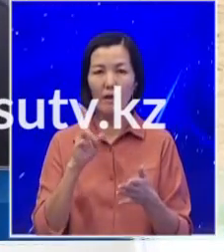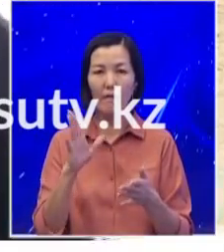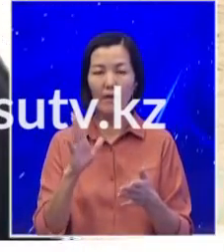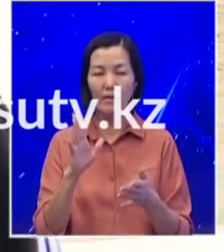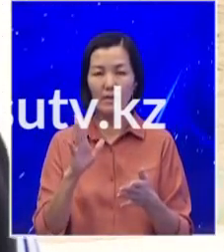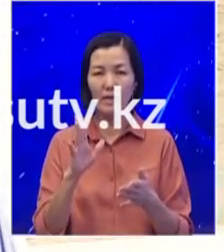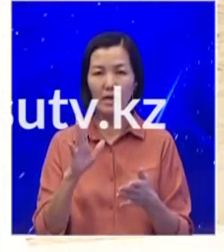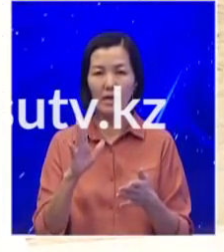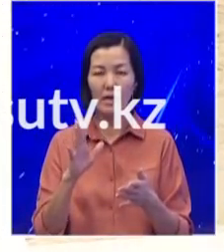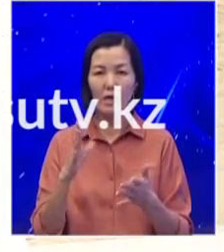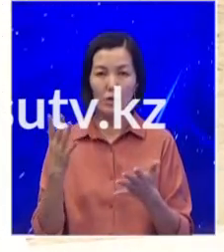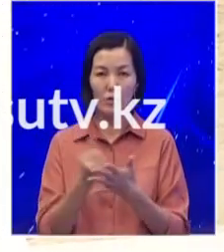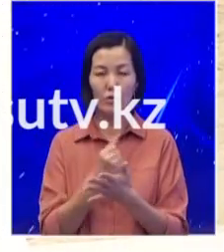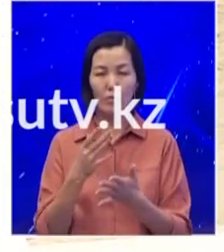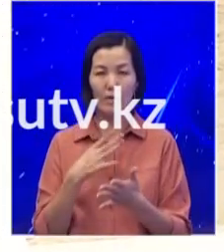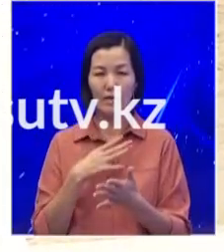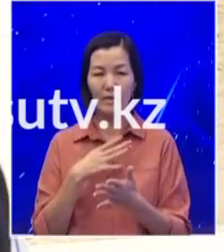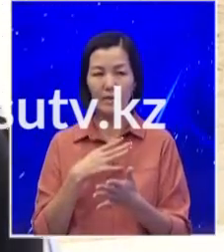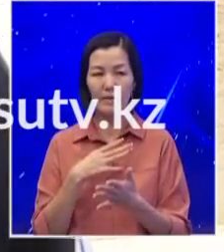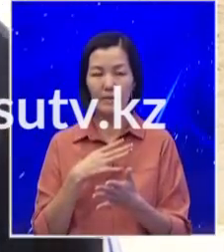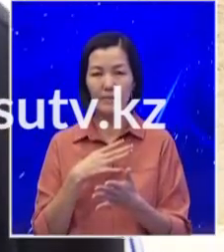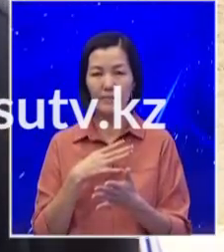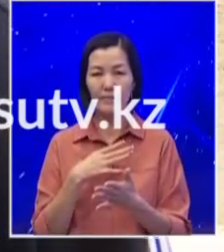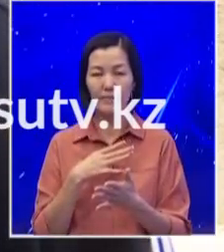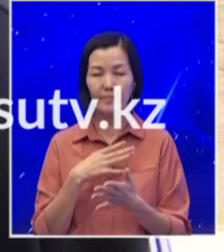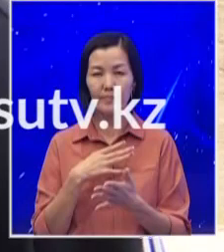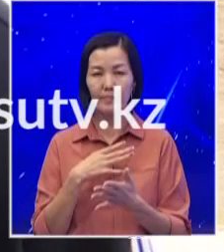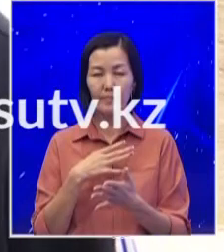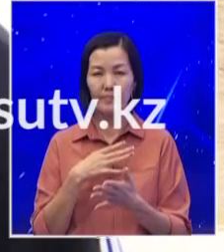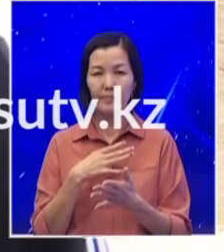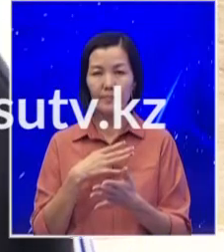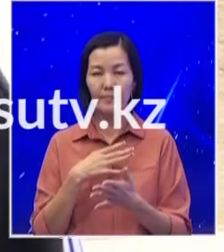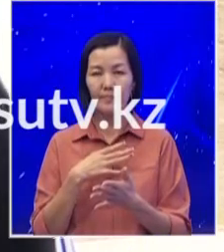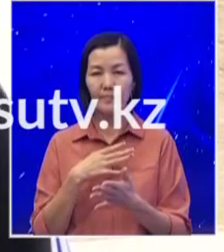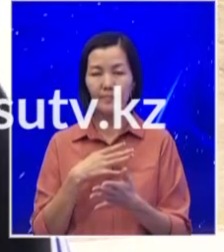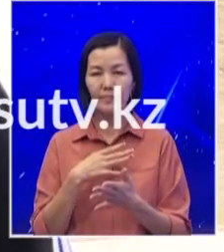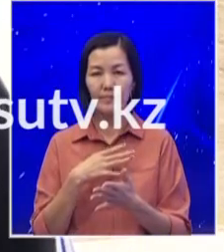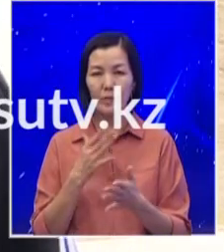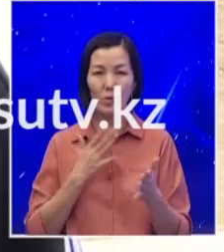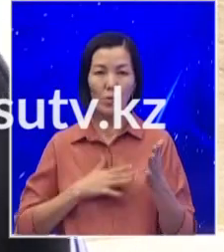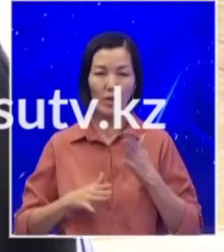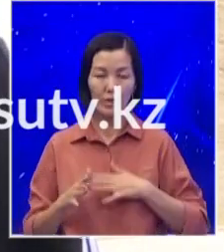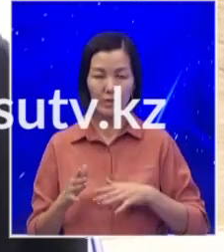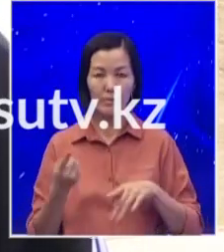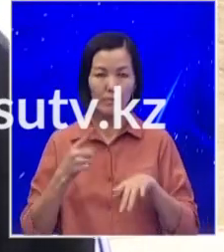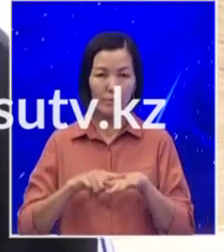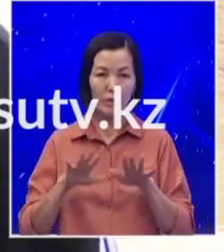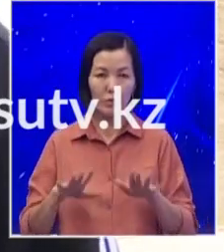көп қоян қасқаның несі. Жау жүгіріп жүрген ат қой, қауып жүрген ат. Қуаныштымыз бүгін бәйгіні ұтып